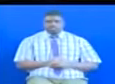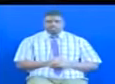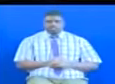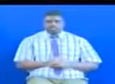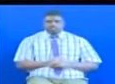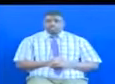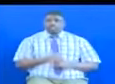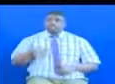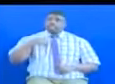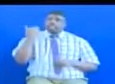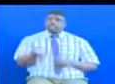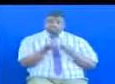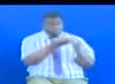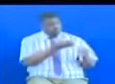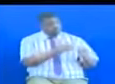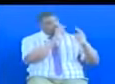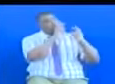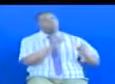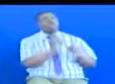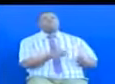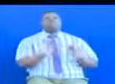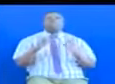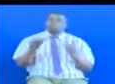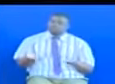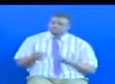Kesho akipewa dola itakuwaje?